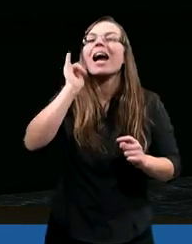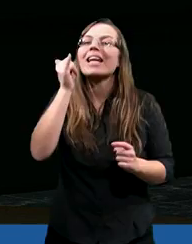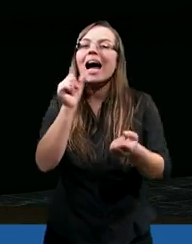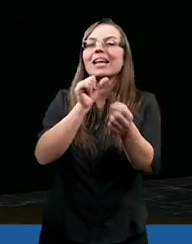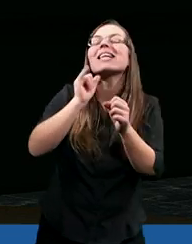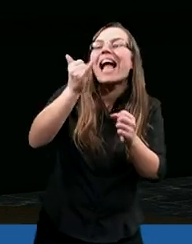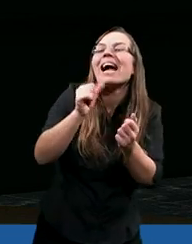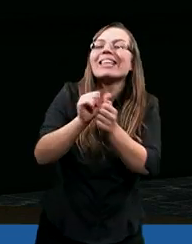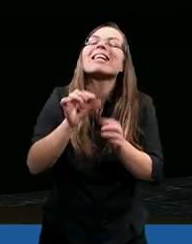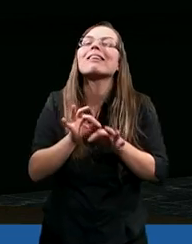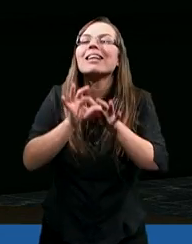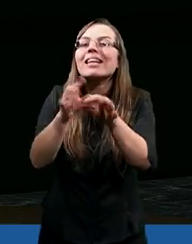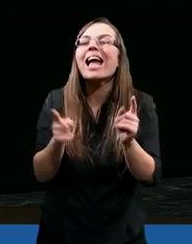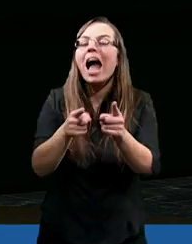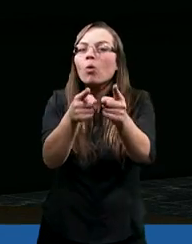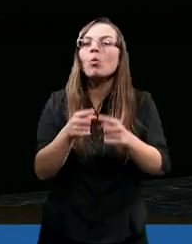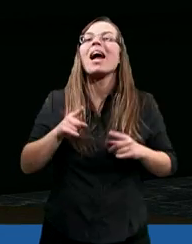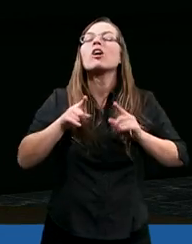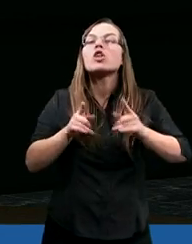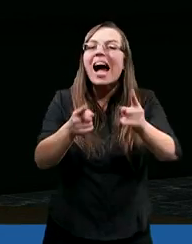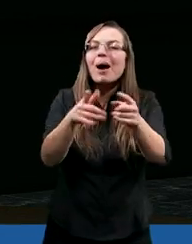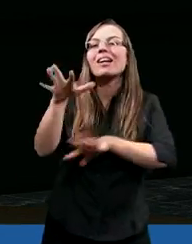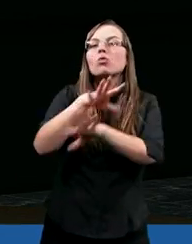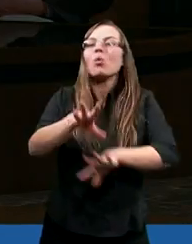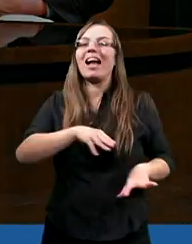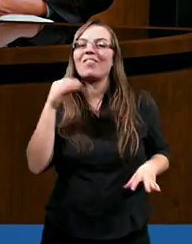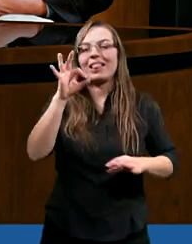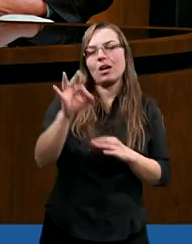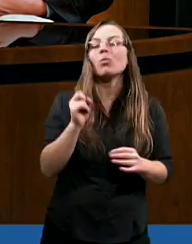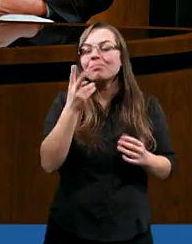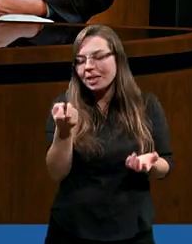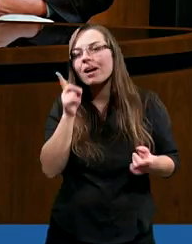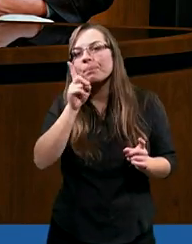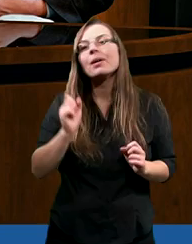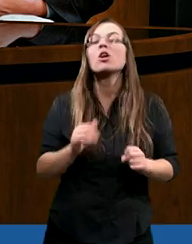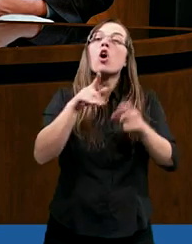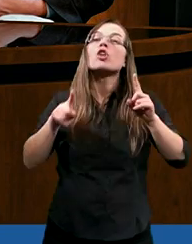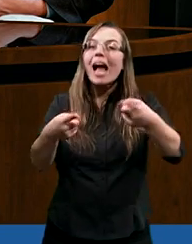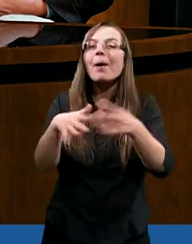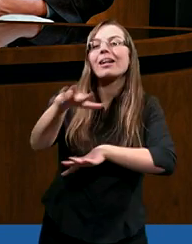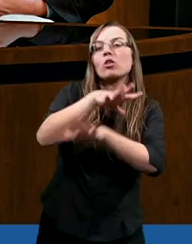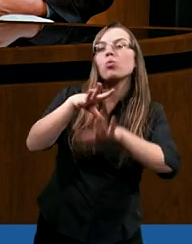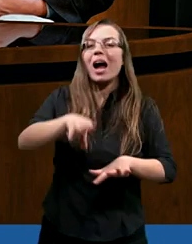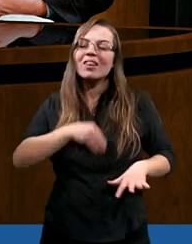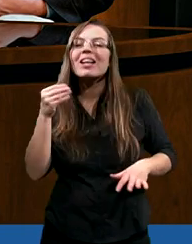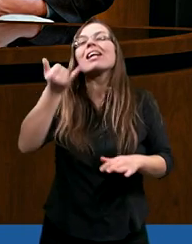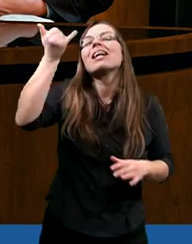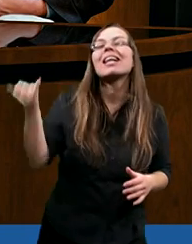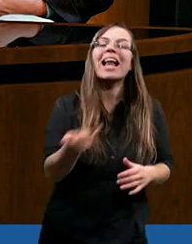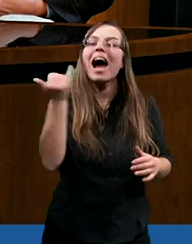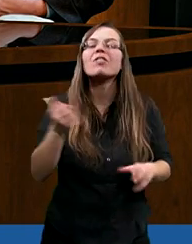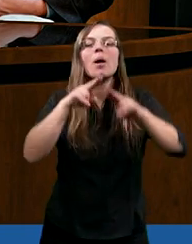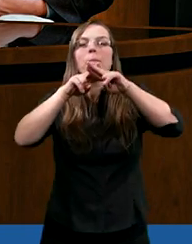jaki jest kierunek działania Ducha Świętego. Tak, że działanie Ducha Świętego zawsze